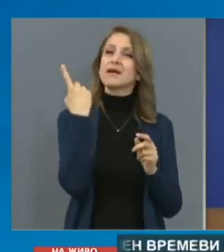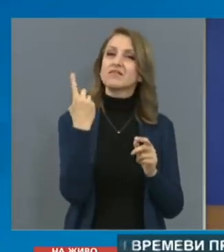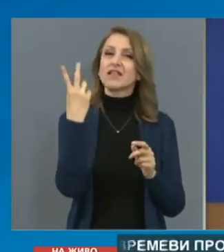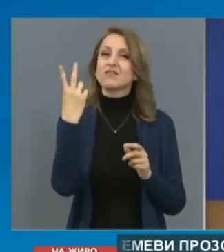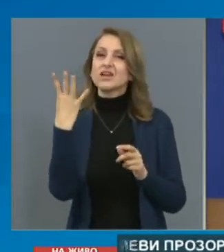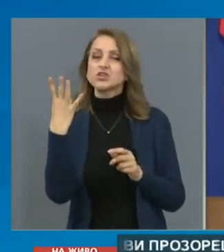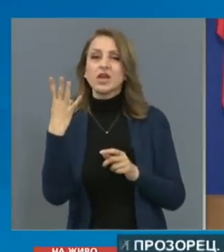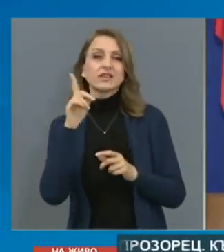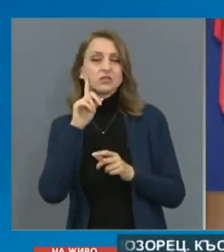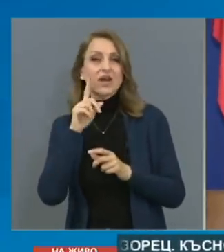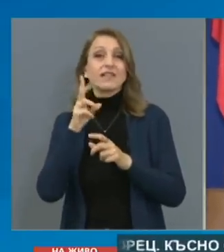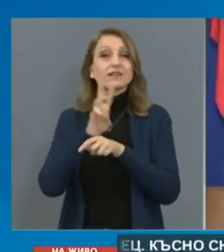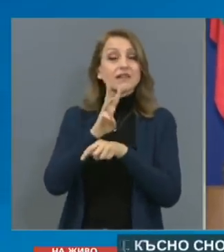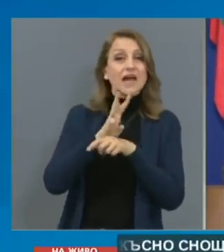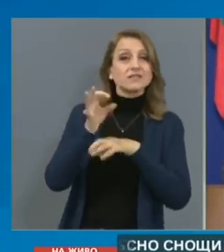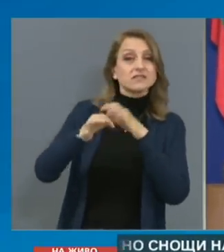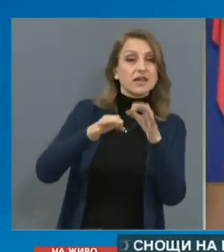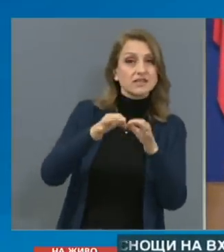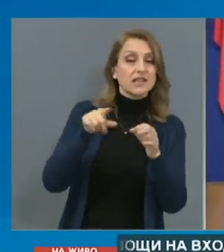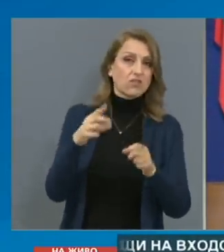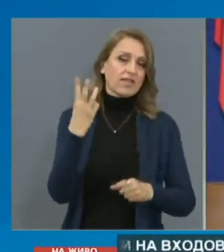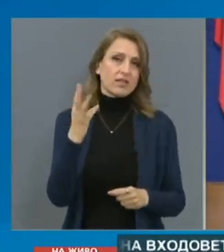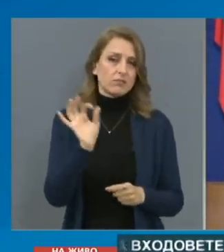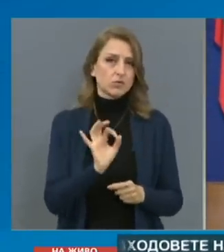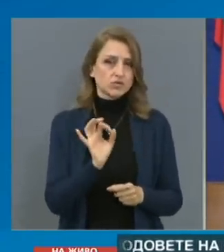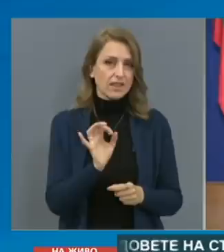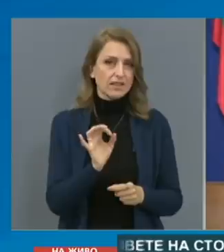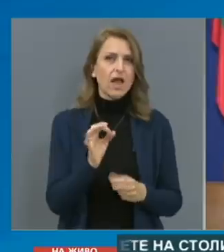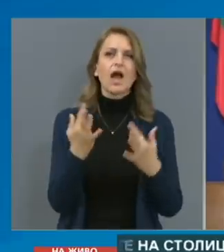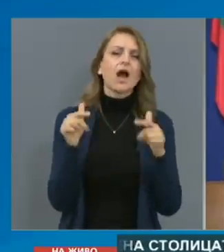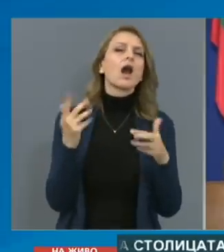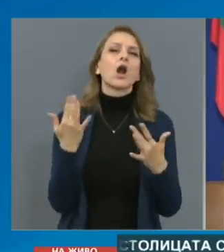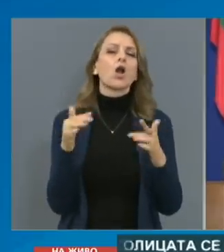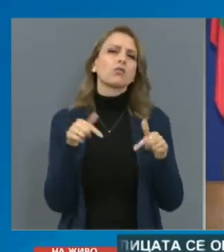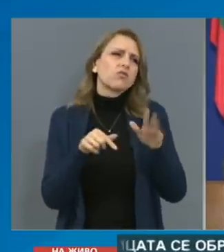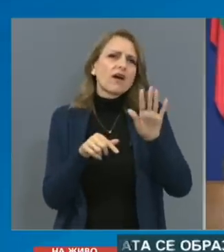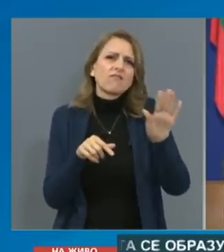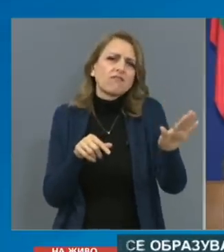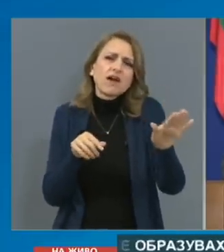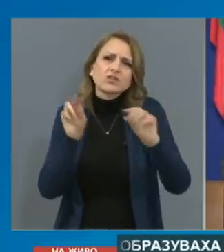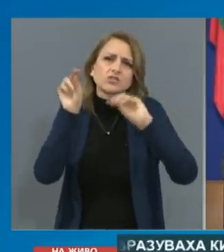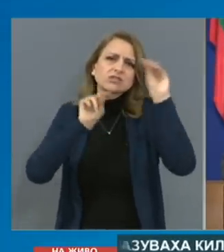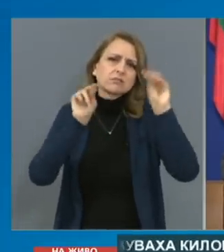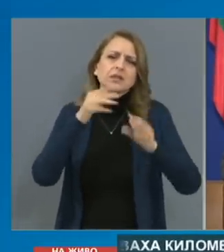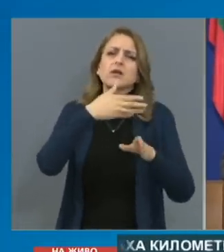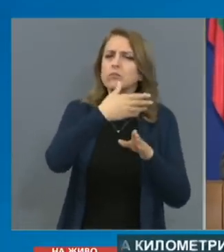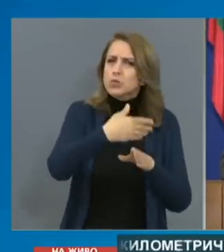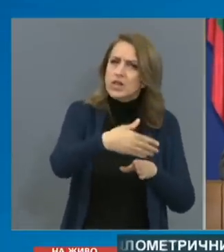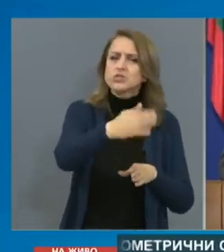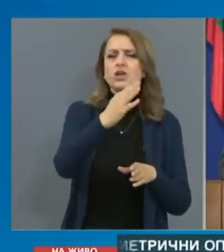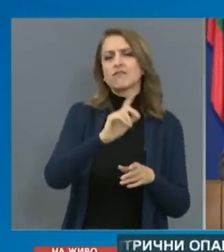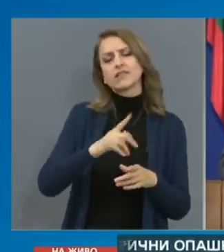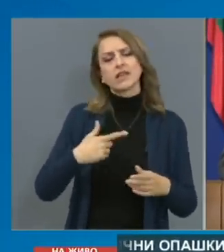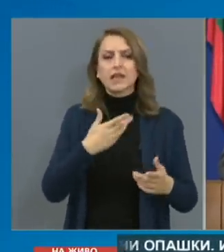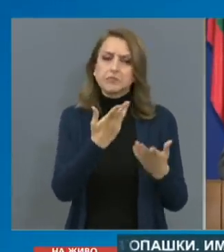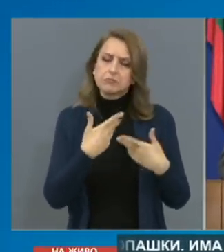13 заразени, това прави близо 3. Колко е в момента? Изчисления, които продължавате, ще бъдат интересни за